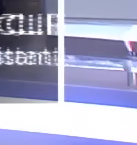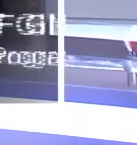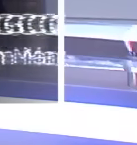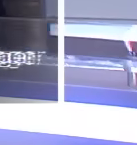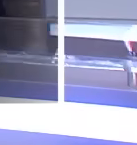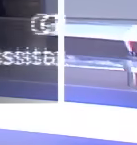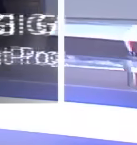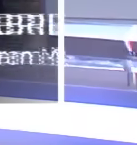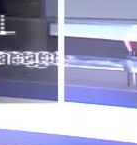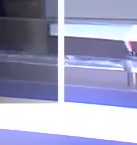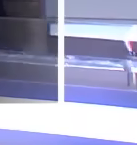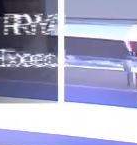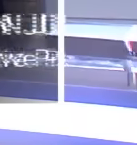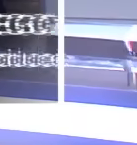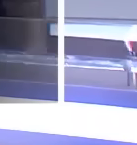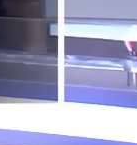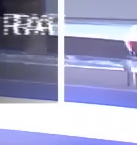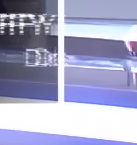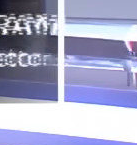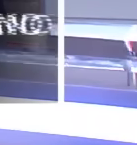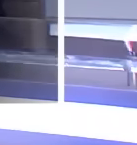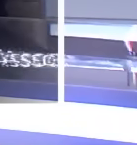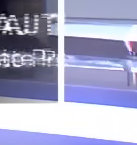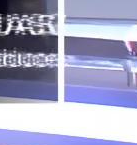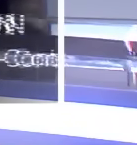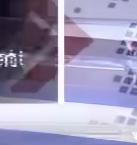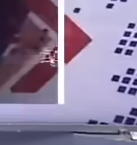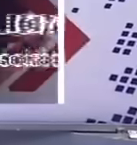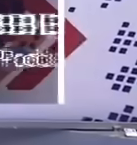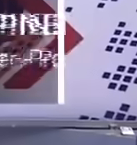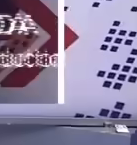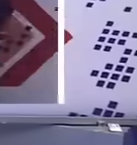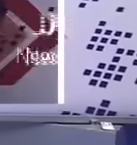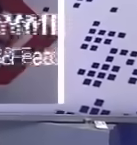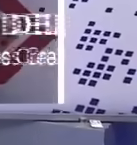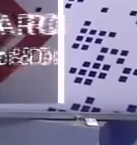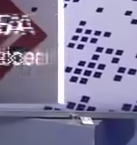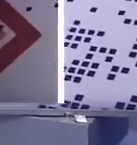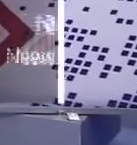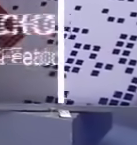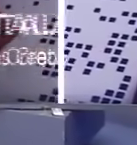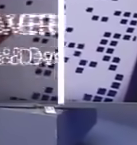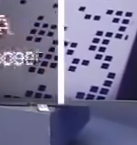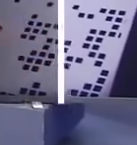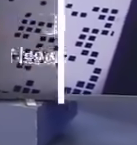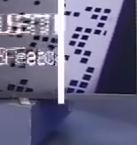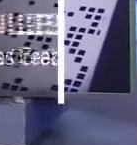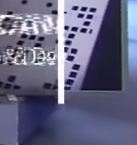Ako po si Mayan Los Baños. Ako lang po si Adlingao. Magandang gabi.